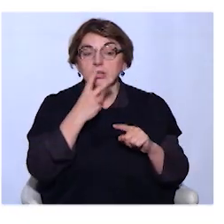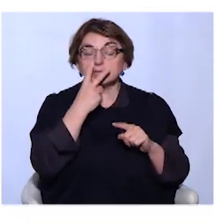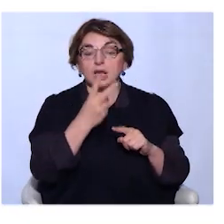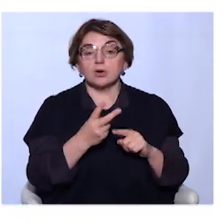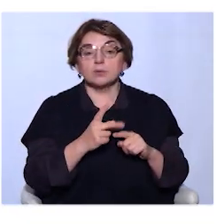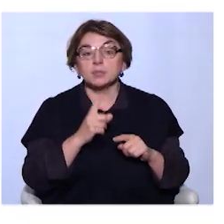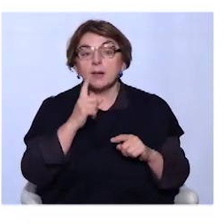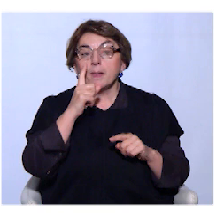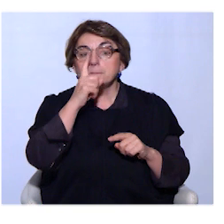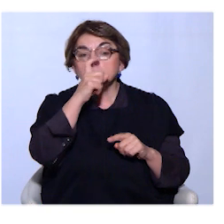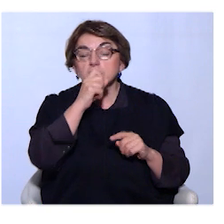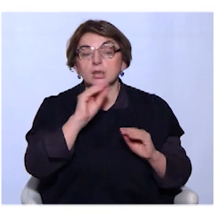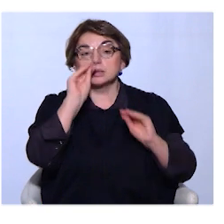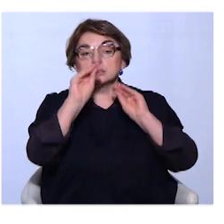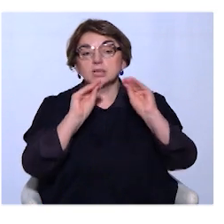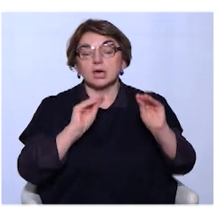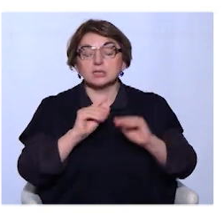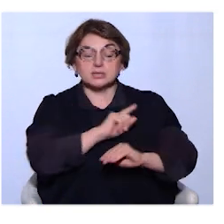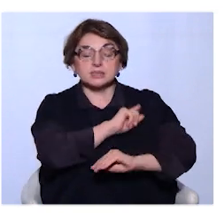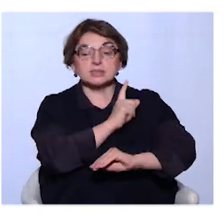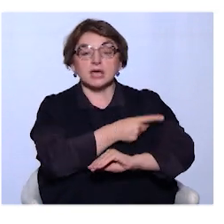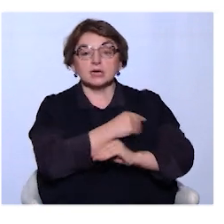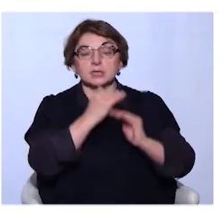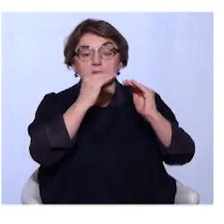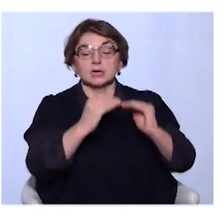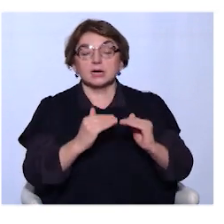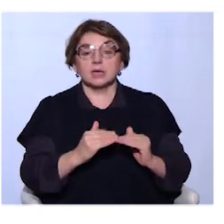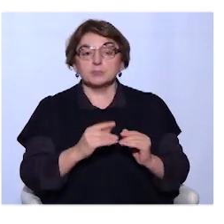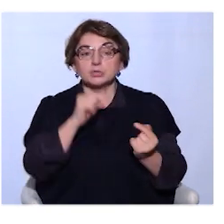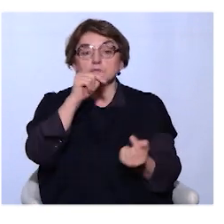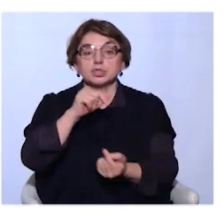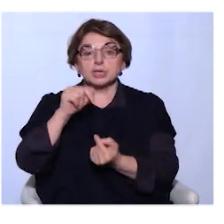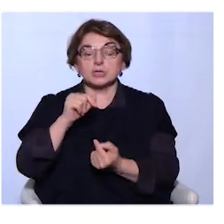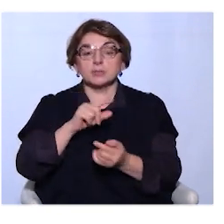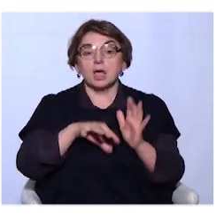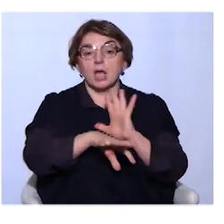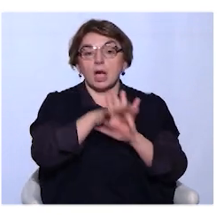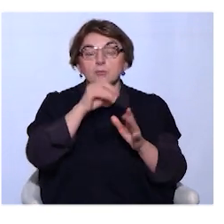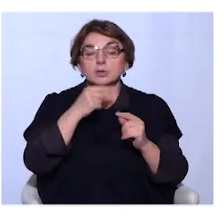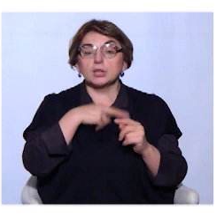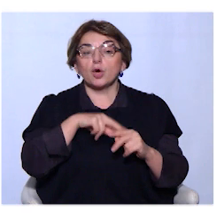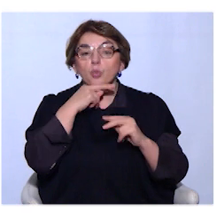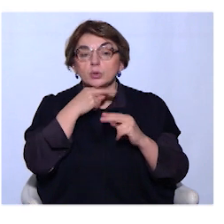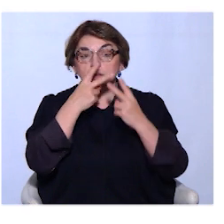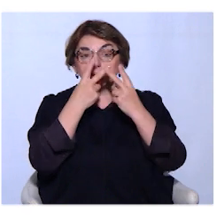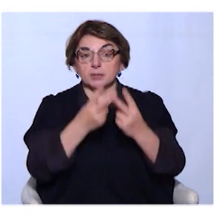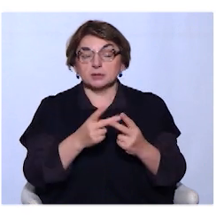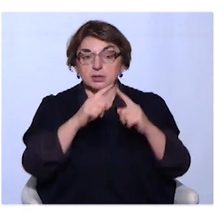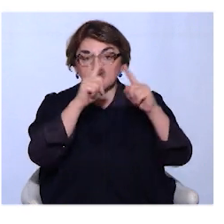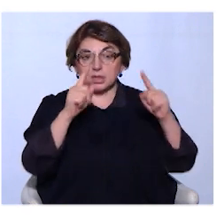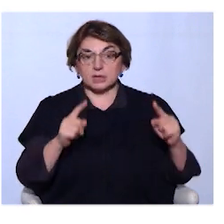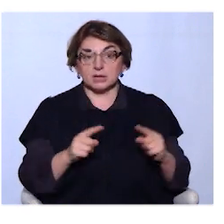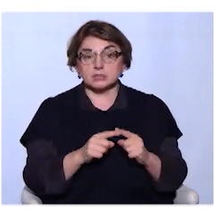ნახოთ, მჟავები დალაგებულია სიძლიერის კლების მიხედვით. ამოიწეროთ და მიაქციოთ ყურადღება